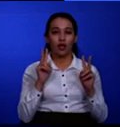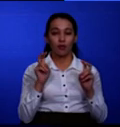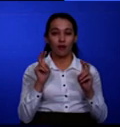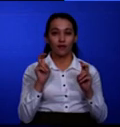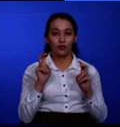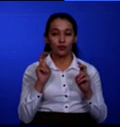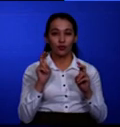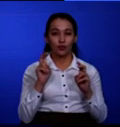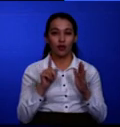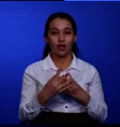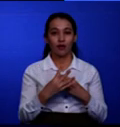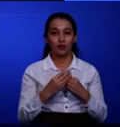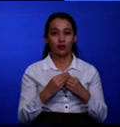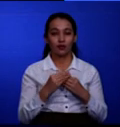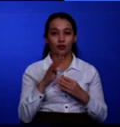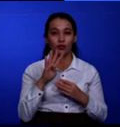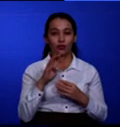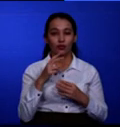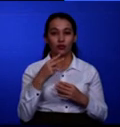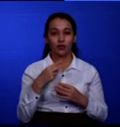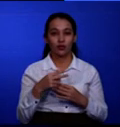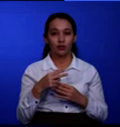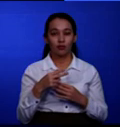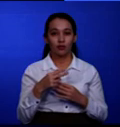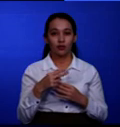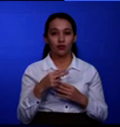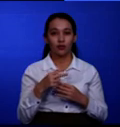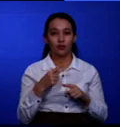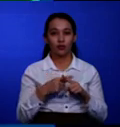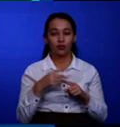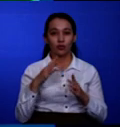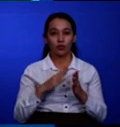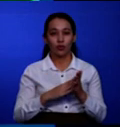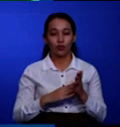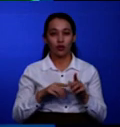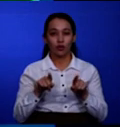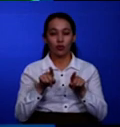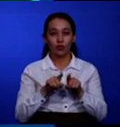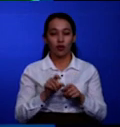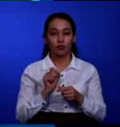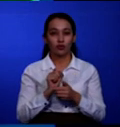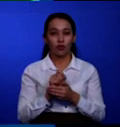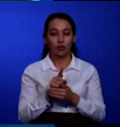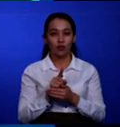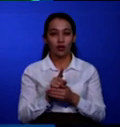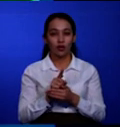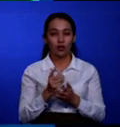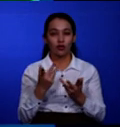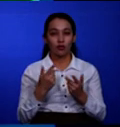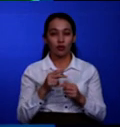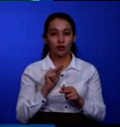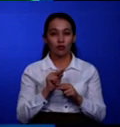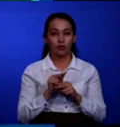vaqti ham kelib qoldi bolajonlar. 420 va 90 ning yig'indisi ko'rinishdagi misol va masalalar yechishni o'rgatib